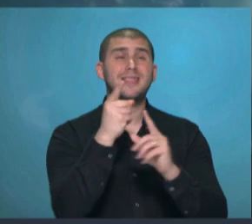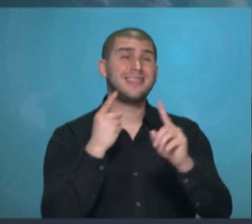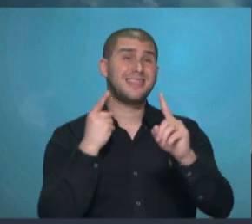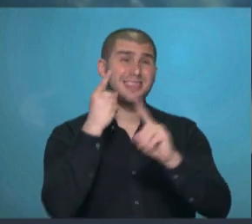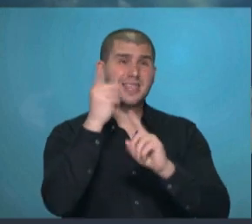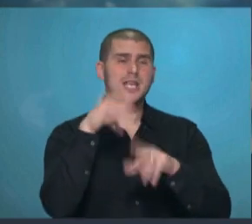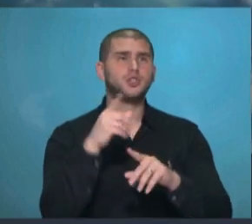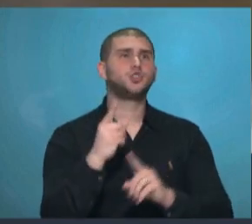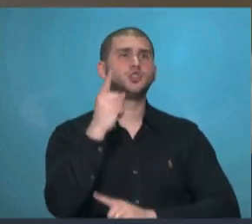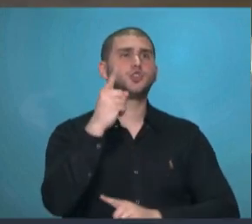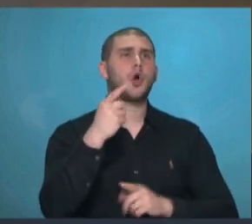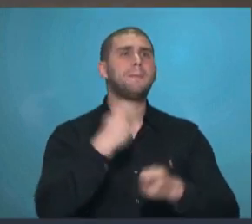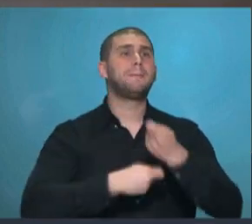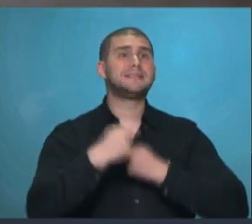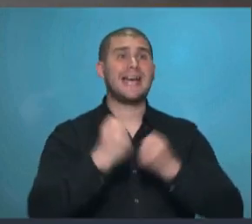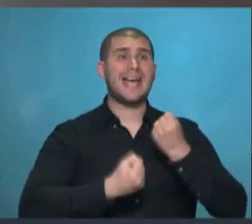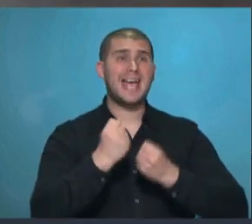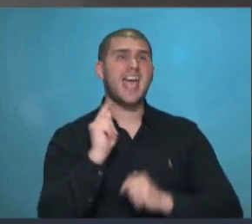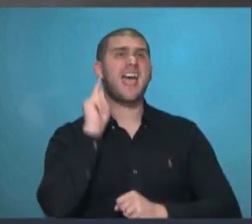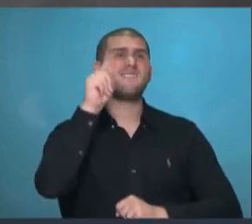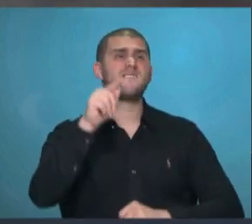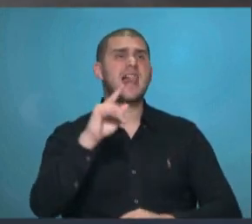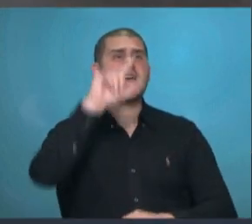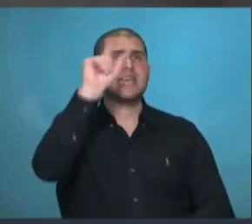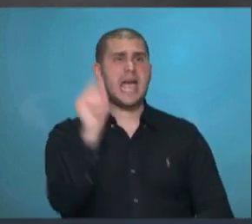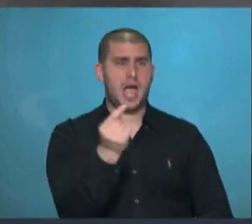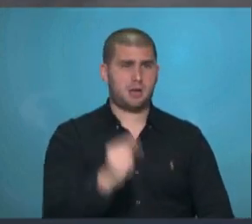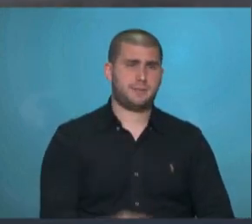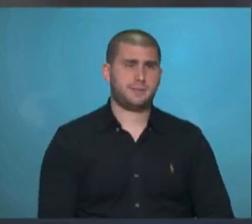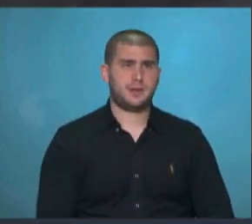שיגור מסחרי של רכב היוצא לירח.